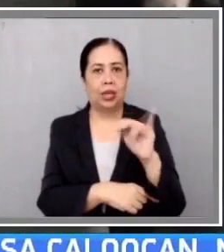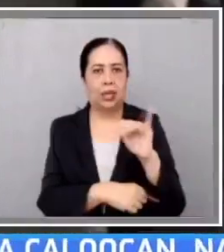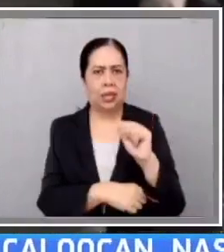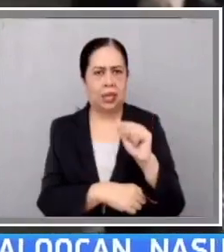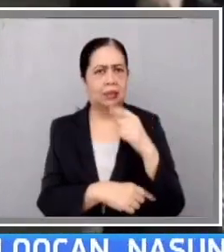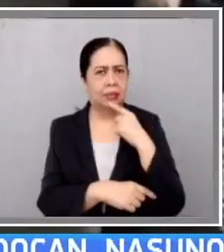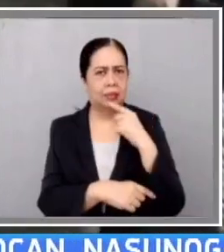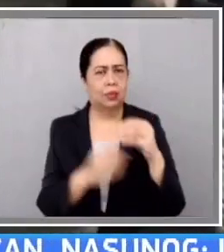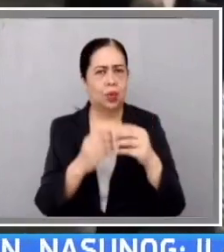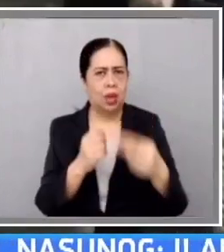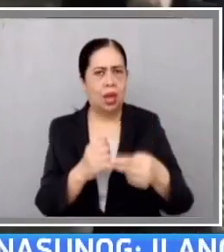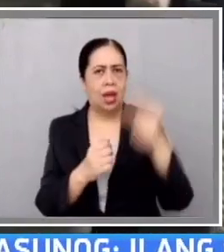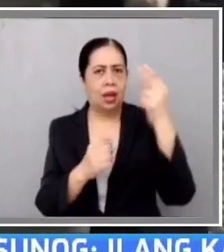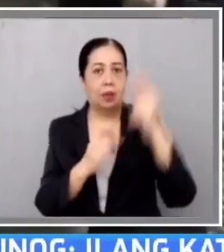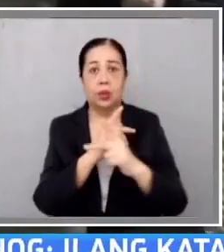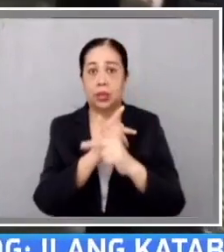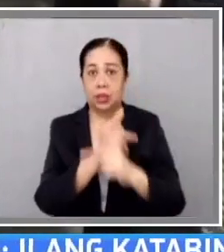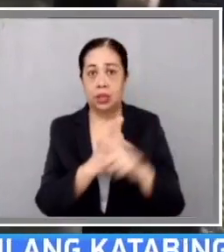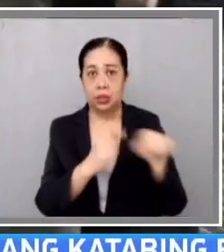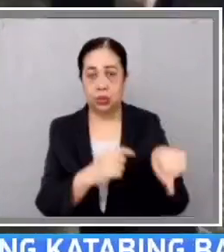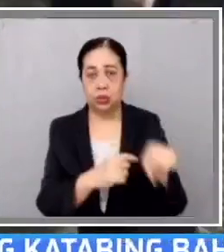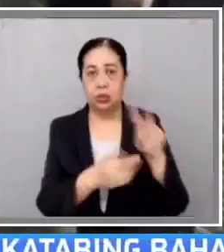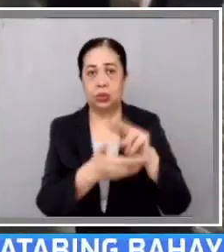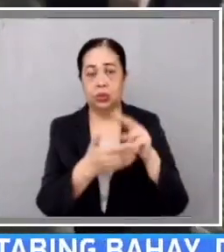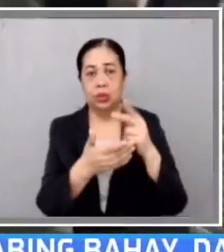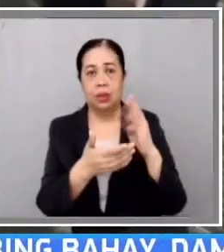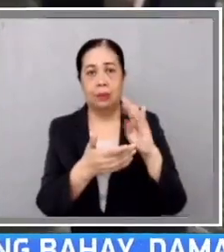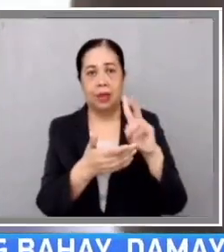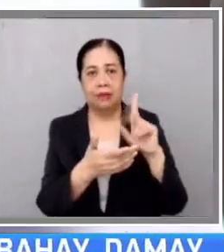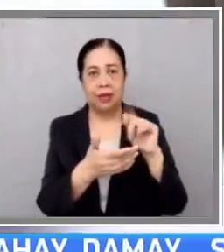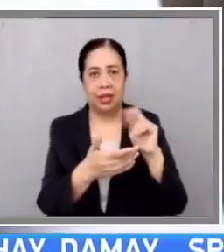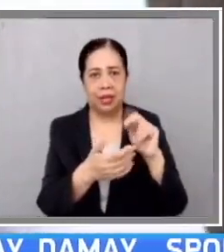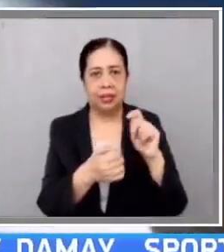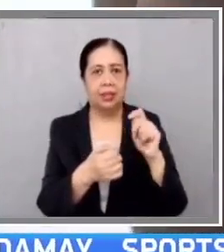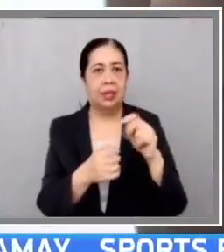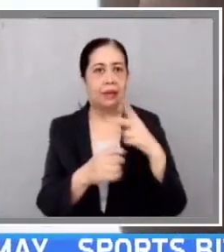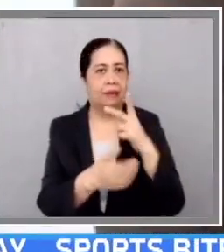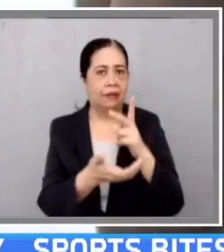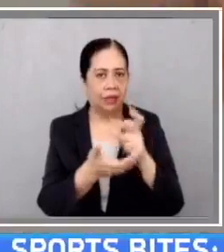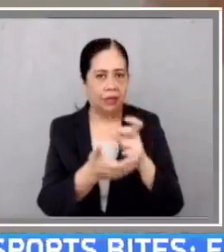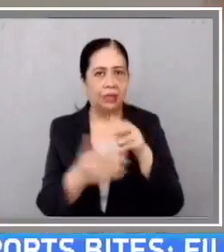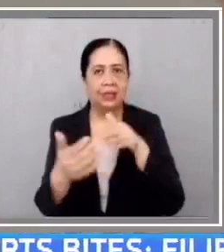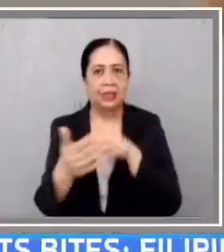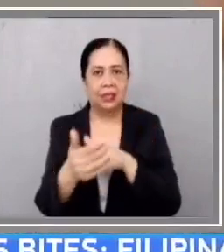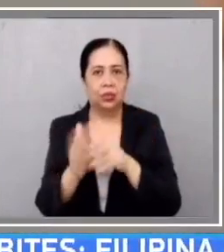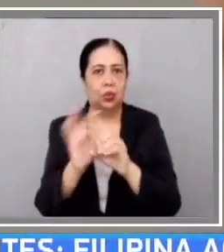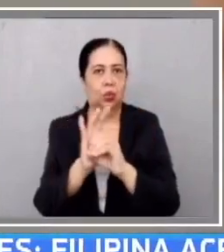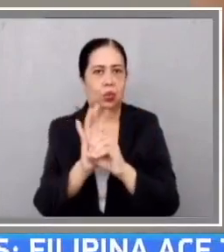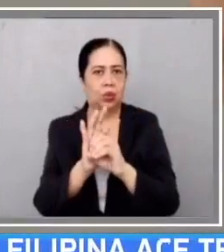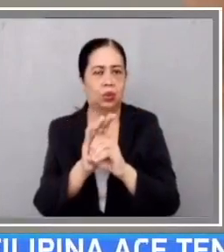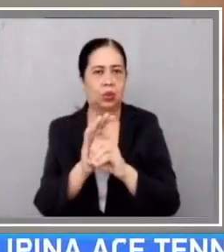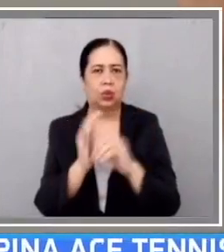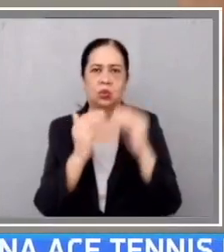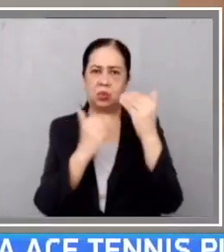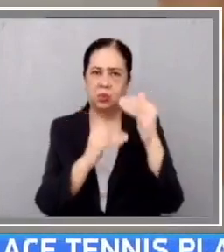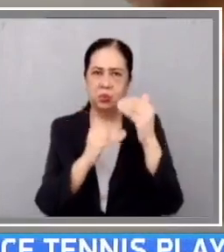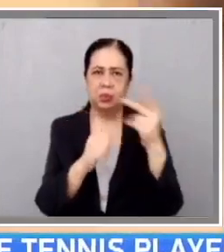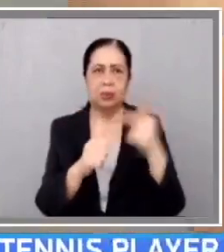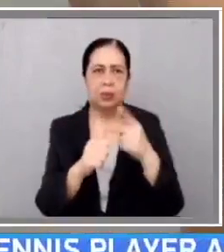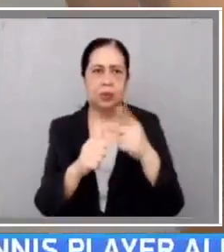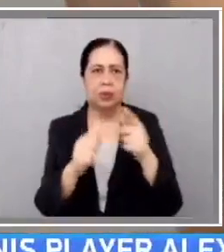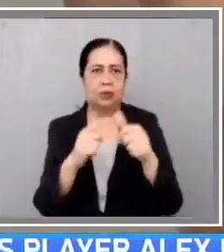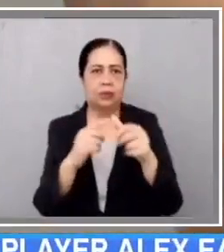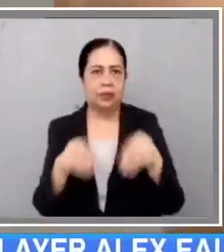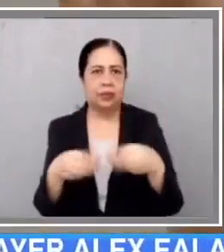proteksyong maibibigay ng bivalent vaccines laban sa Omicron variant. Dahil limitado pa ang doses, prioridad muna ang mabakunahan